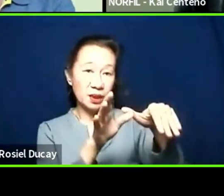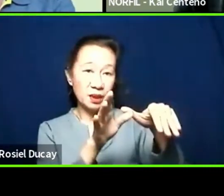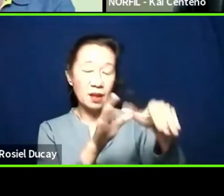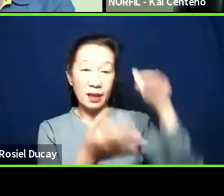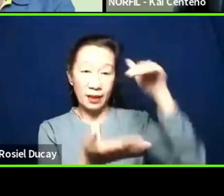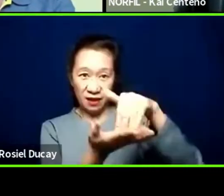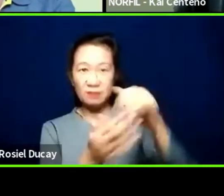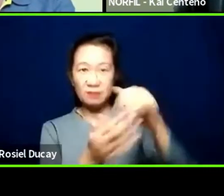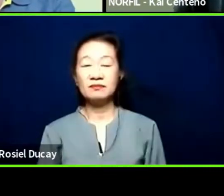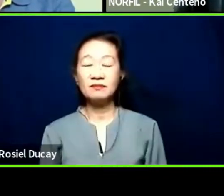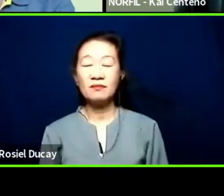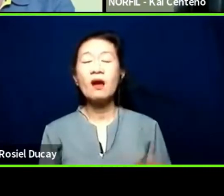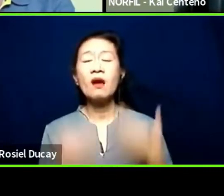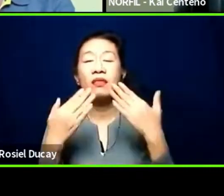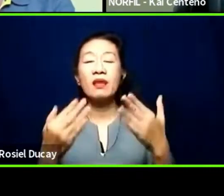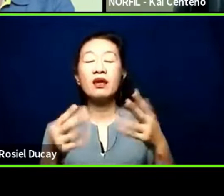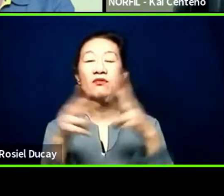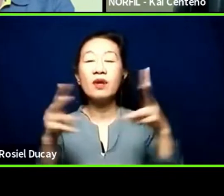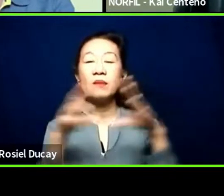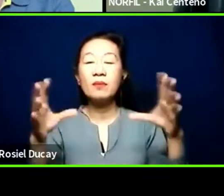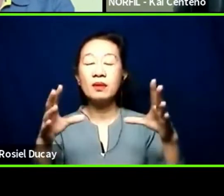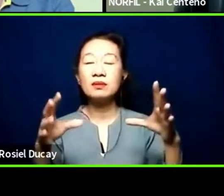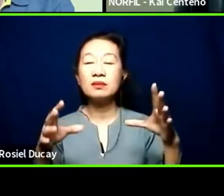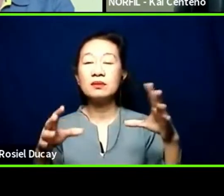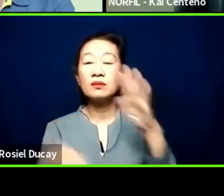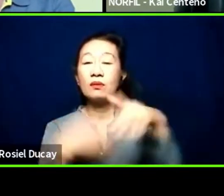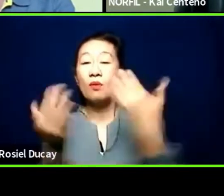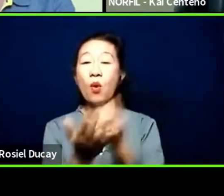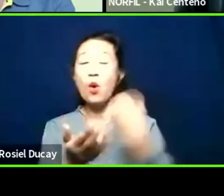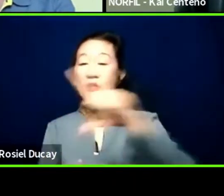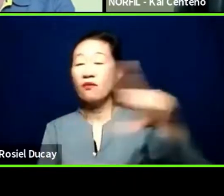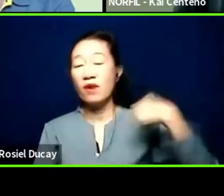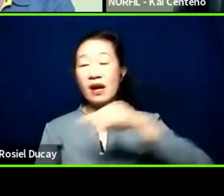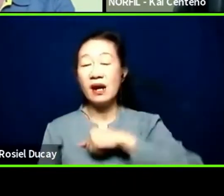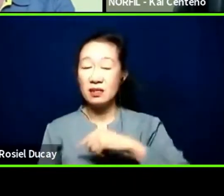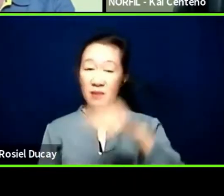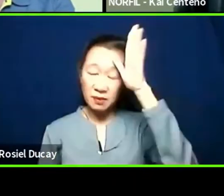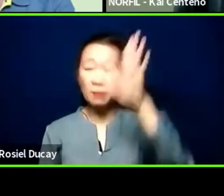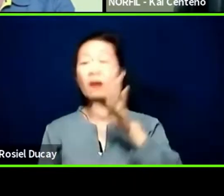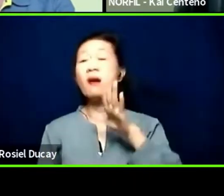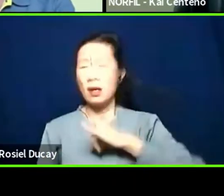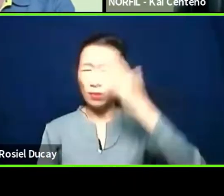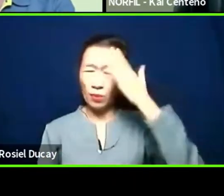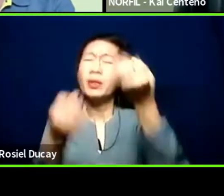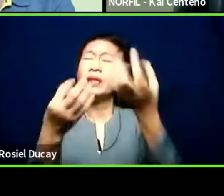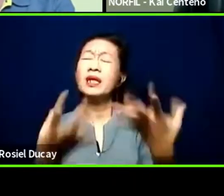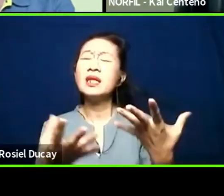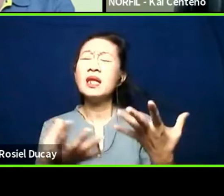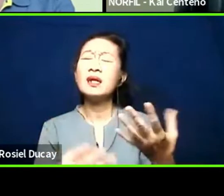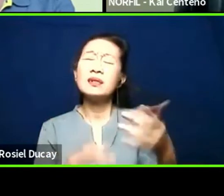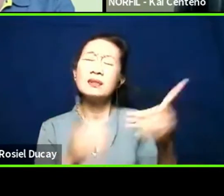Muli, maraming salamat sa ating lahat mga magulang. Alam ko rin, marami kayong trabaho sa bahay. Pag Sabado at